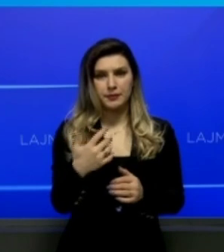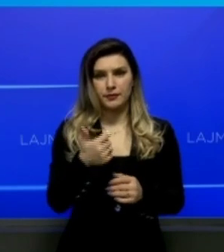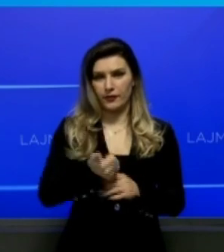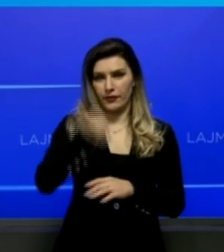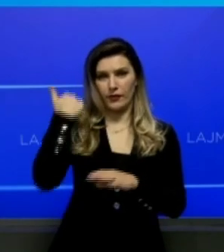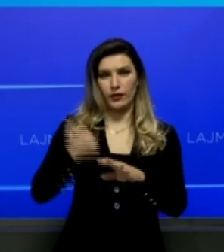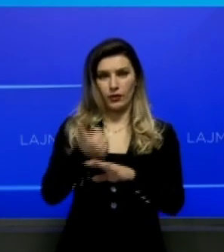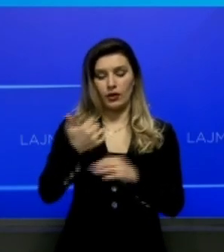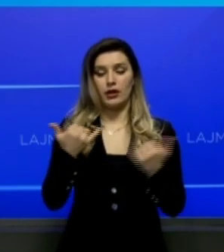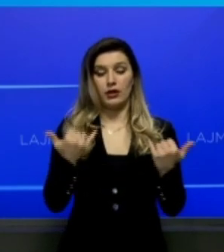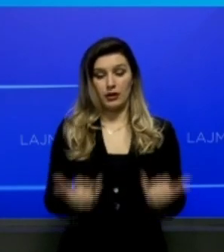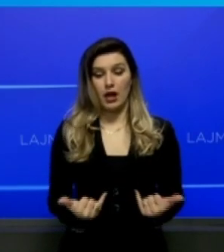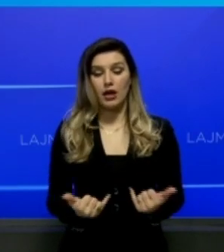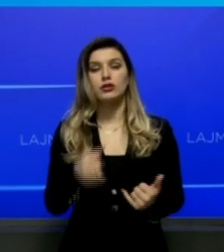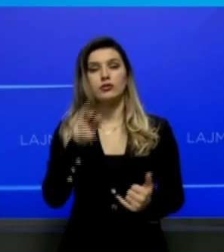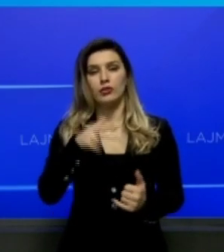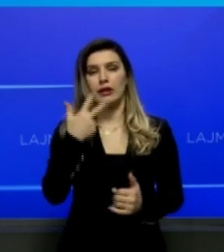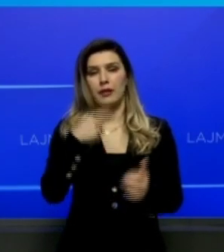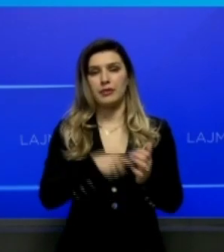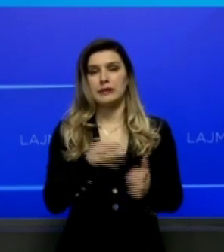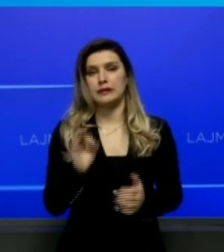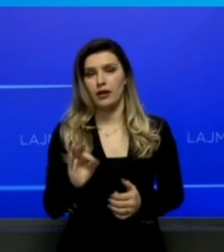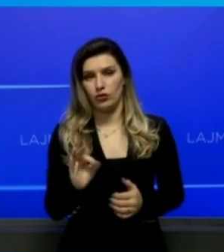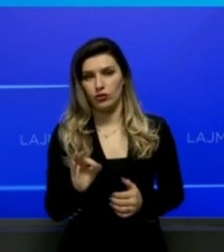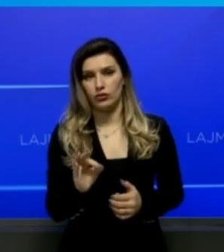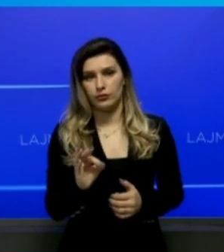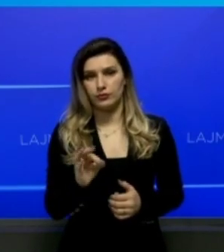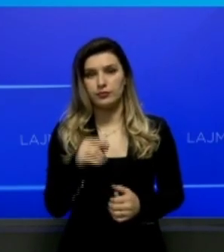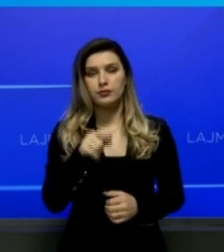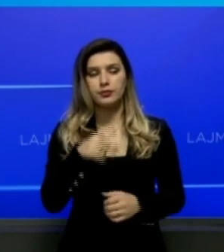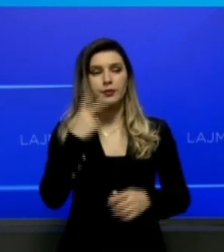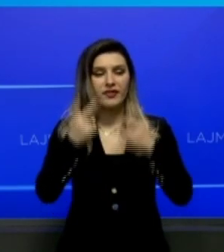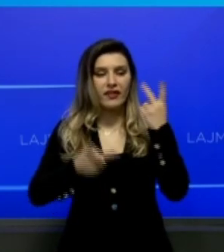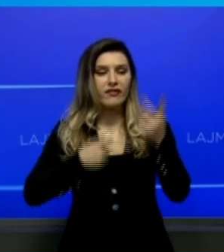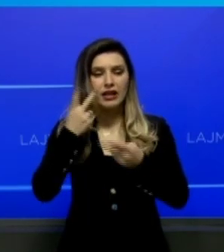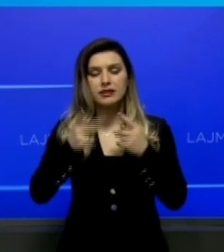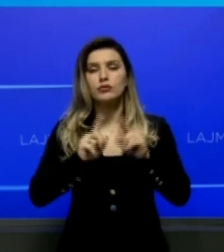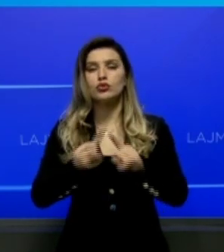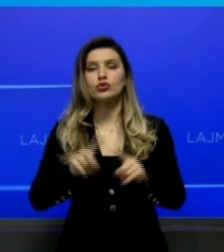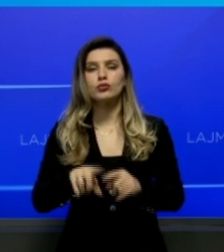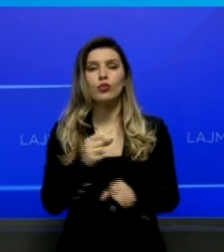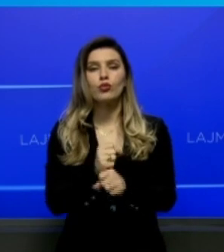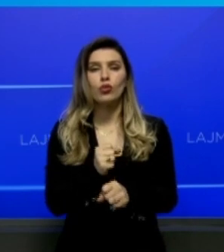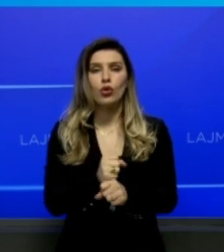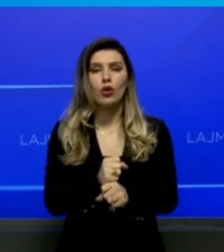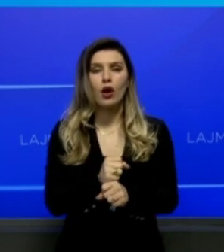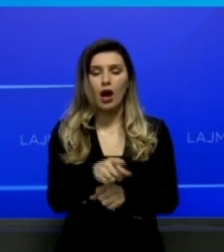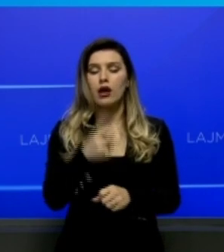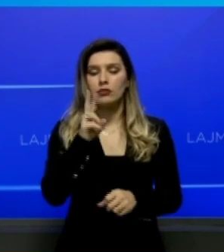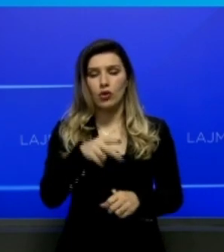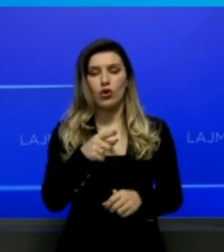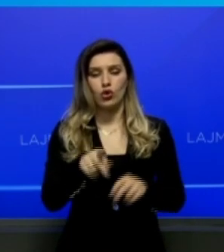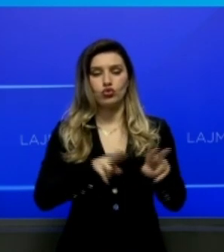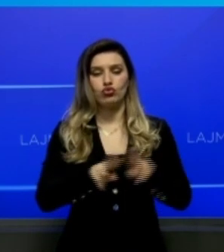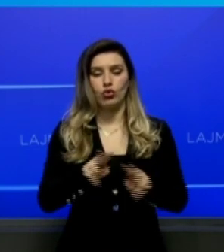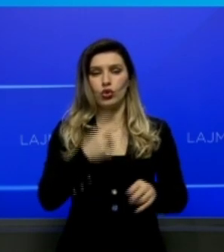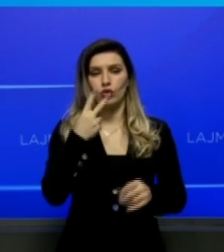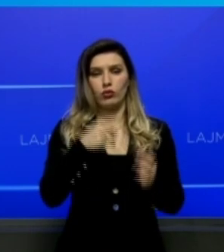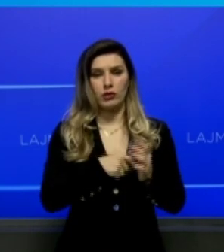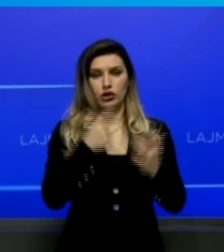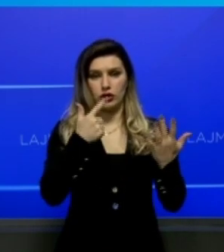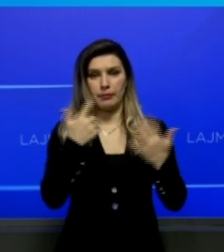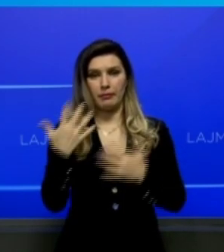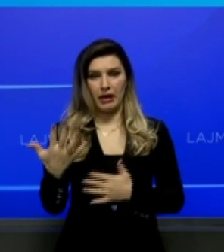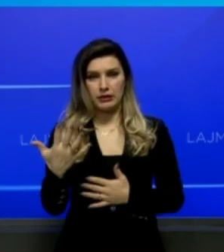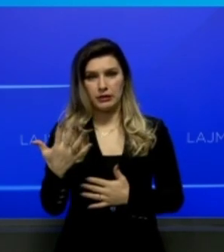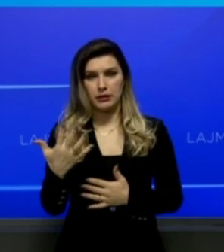vitit kaluar, ndërsa këtë vit është 3.0. Vlerësimet për pavarësinë e gjyqësorit janë rritur po ashtu në 2.75, ndërsa të